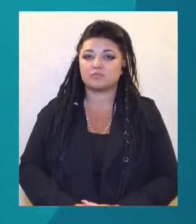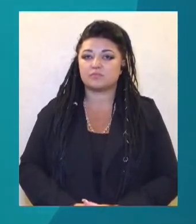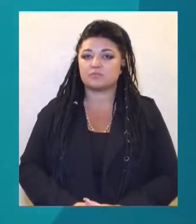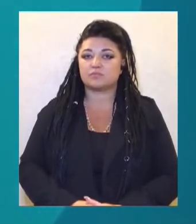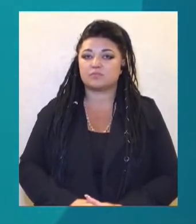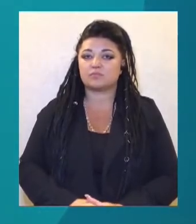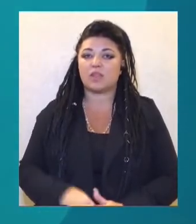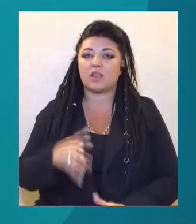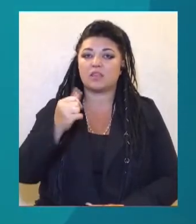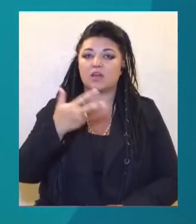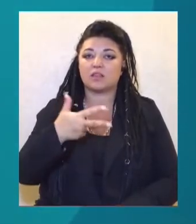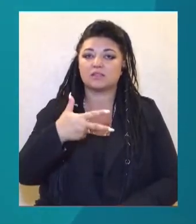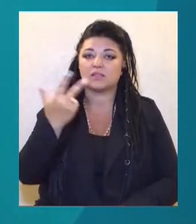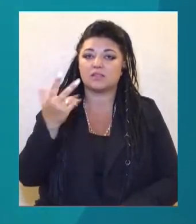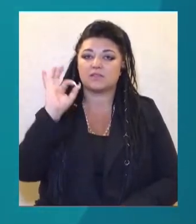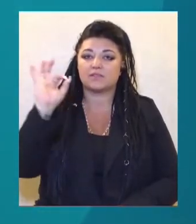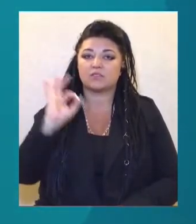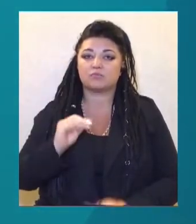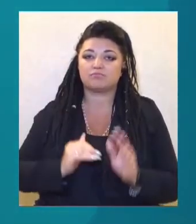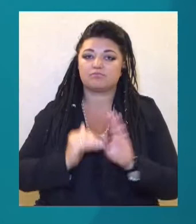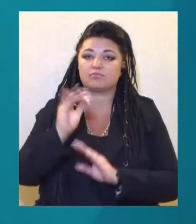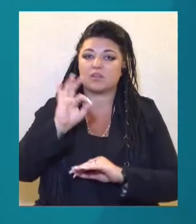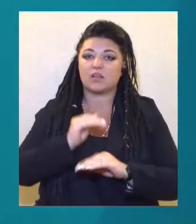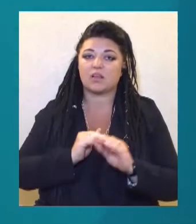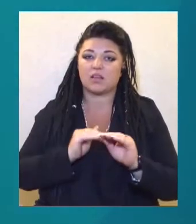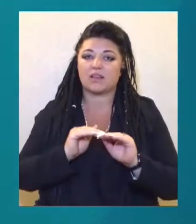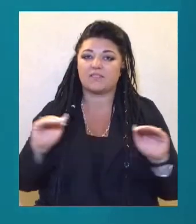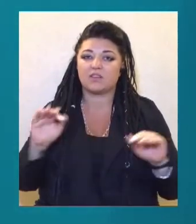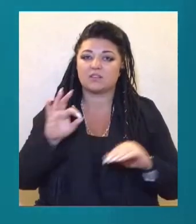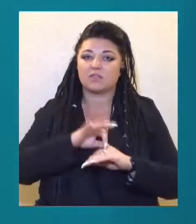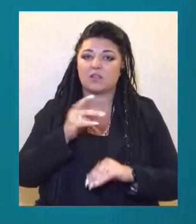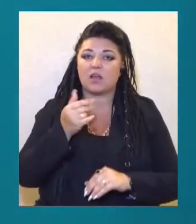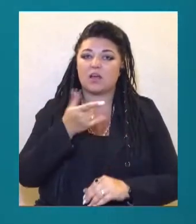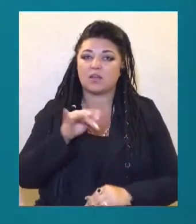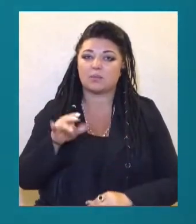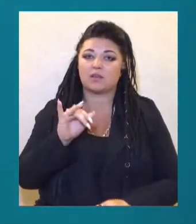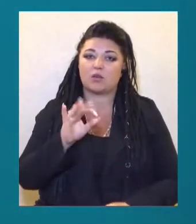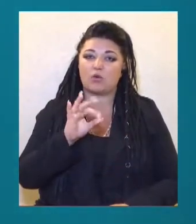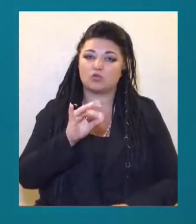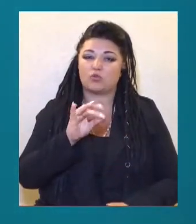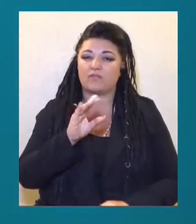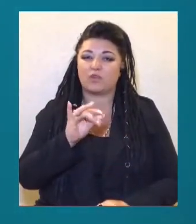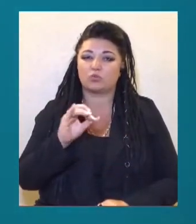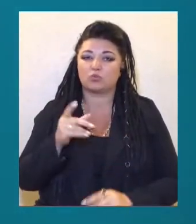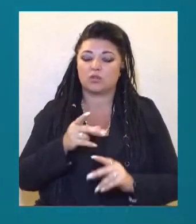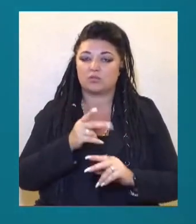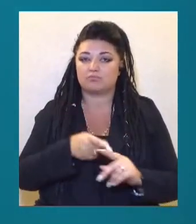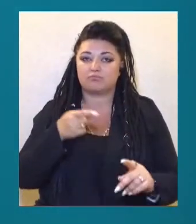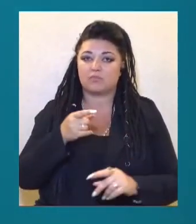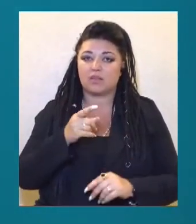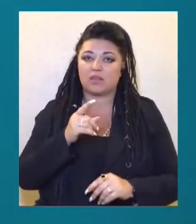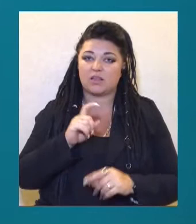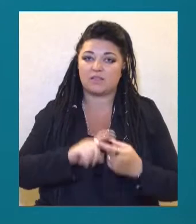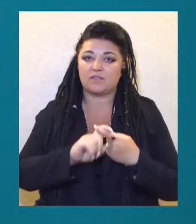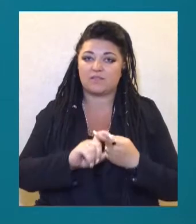На 33% підвищився рівень захворюваності на грип та гострі респіраторні вірусні інфекції. Таке зареєстрували медики Одеської